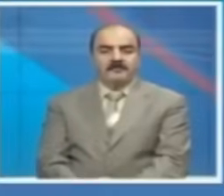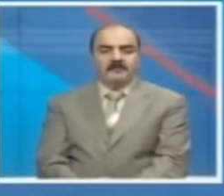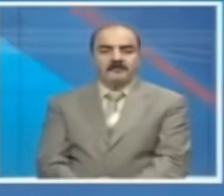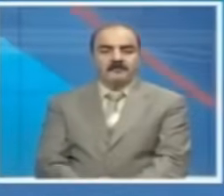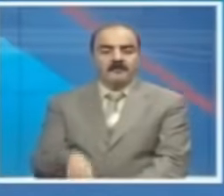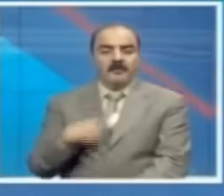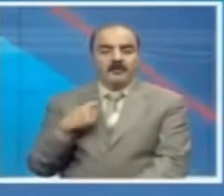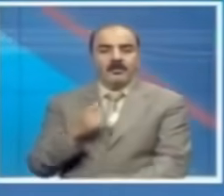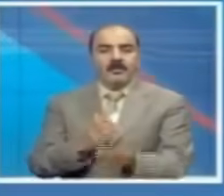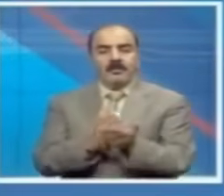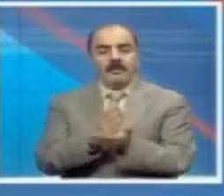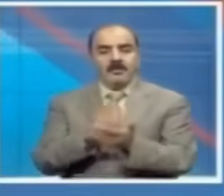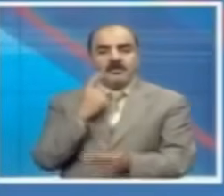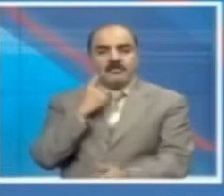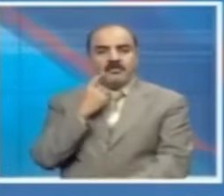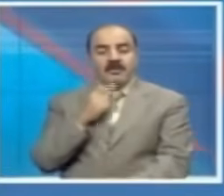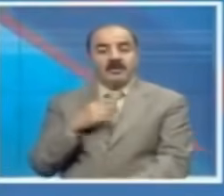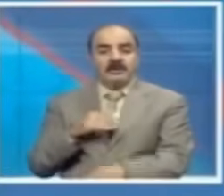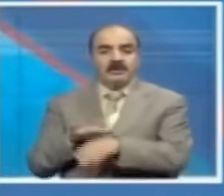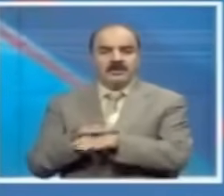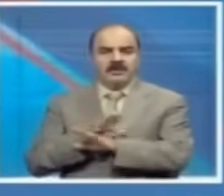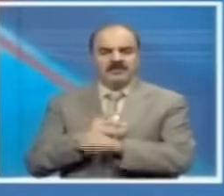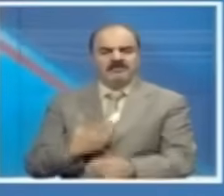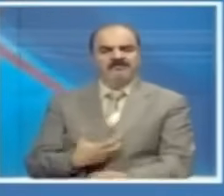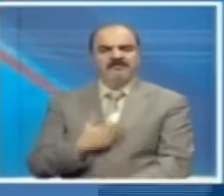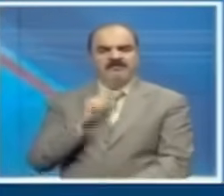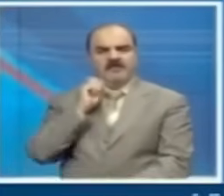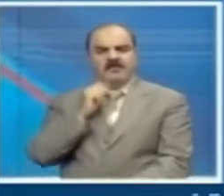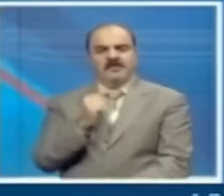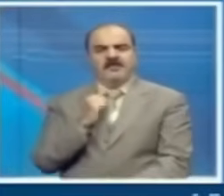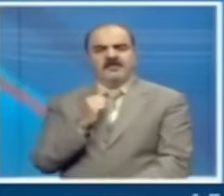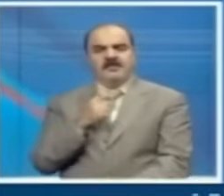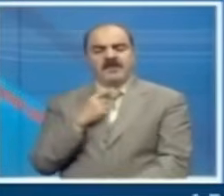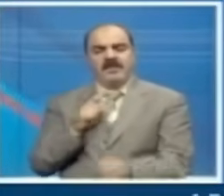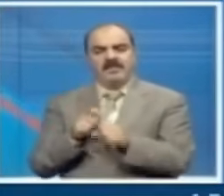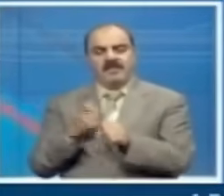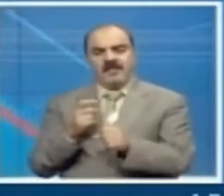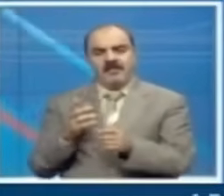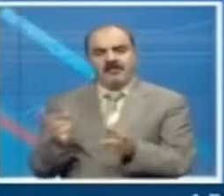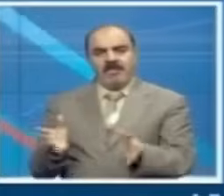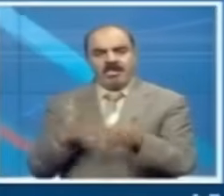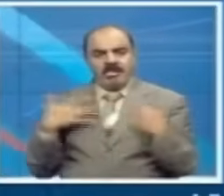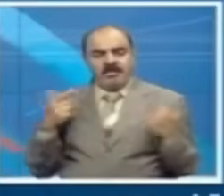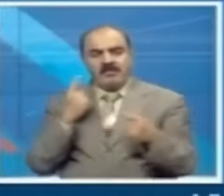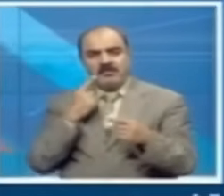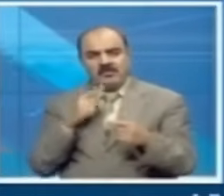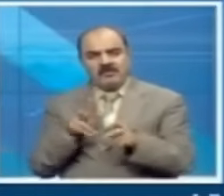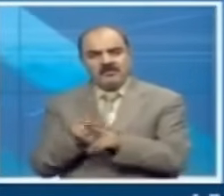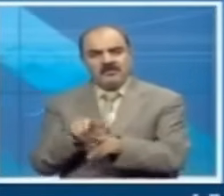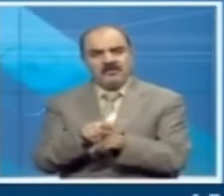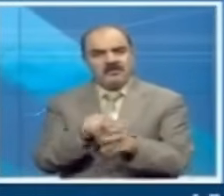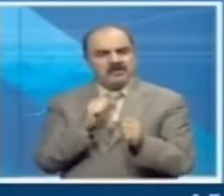كانت وزارة الخارجية السودانية جددت إدانتها لما وصفته بالجرائم التي ترتكبها قوات الدعم السريع، وأكدت أن